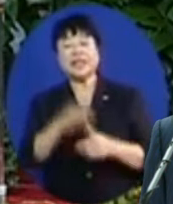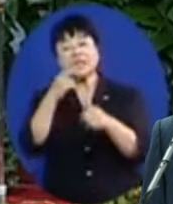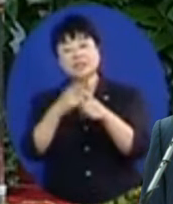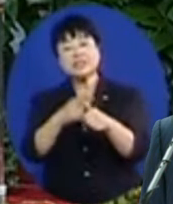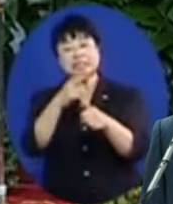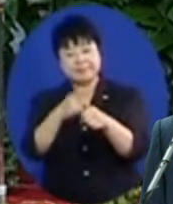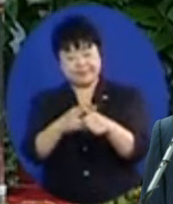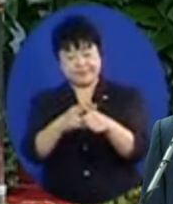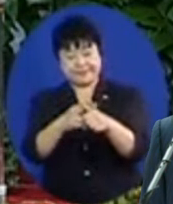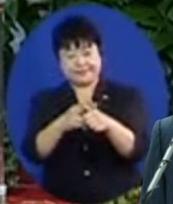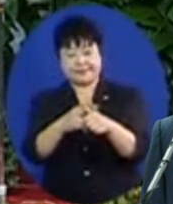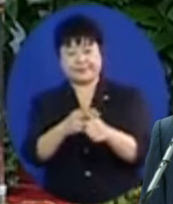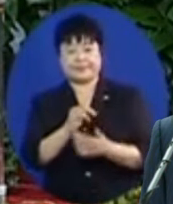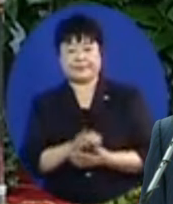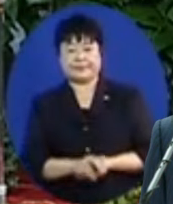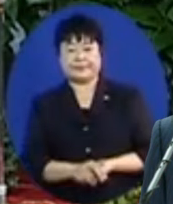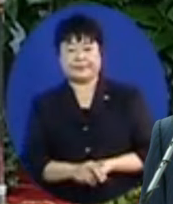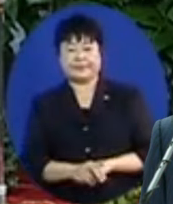선생님은